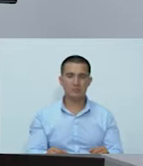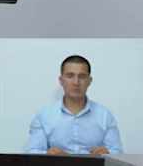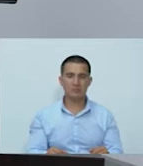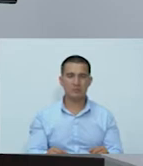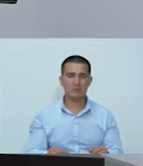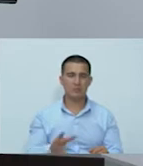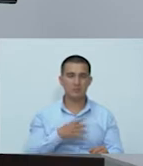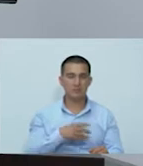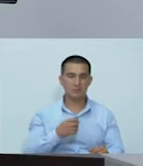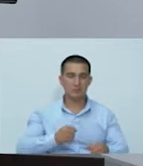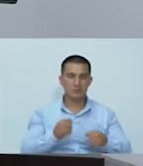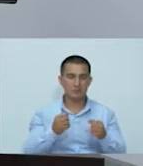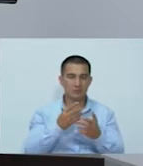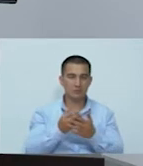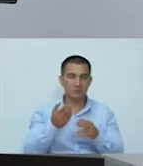yopishtiramiz.